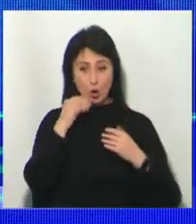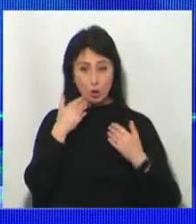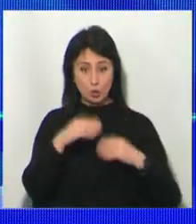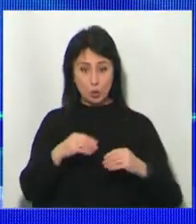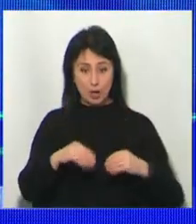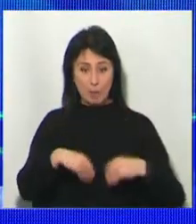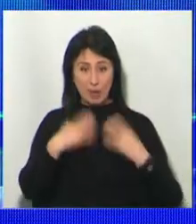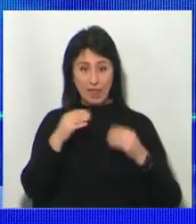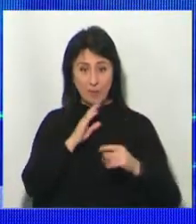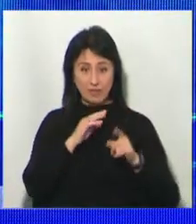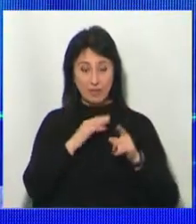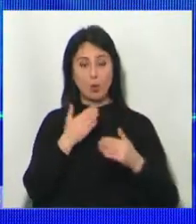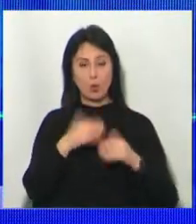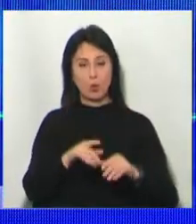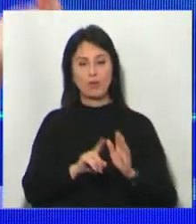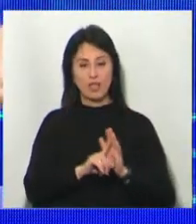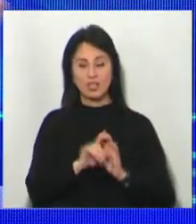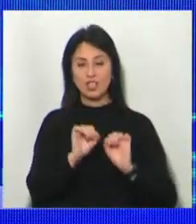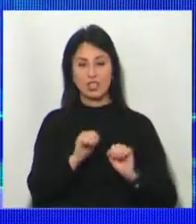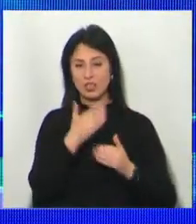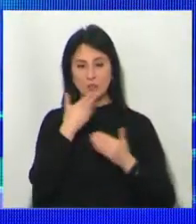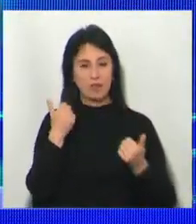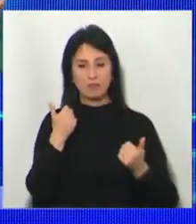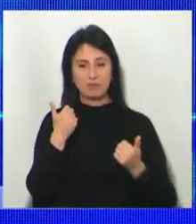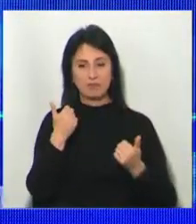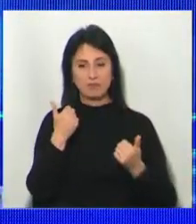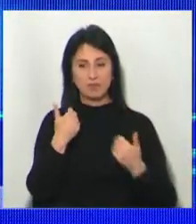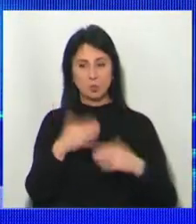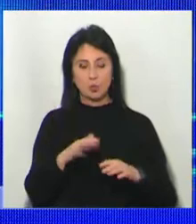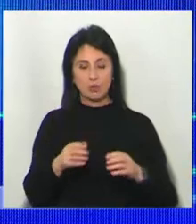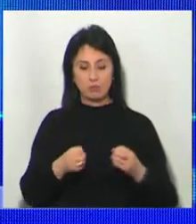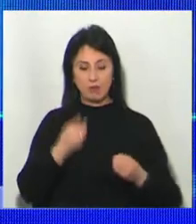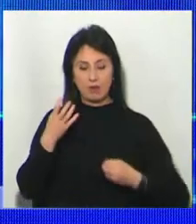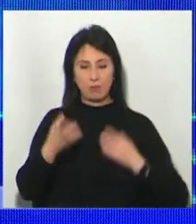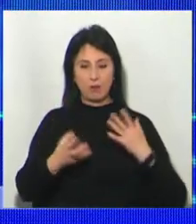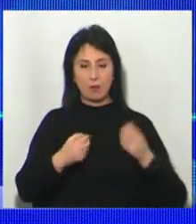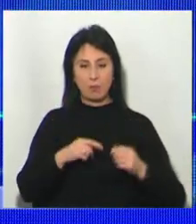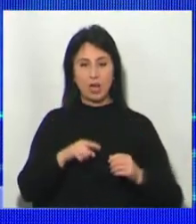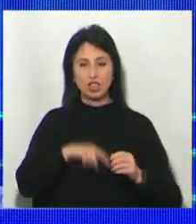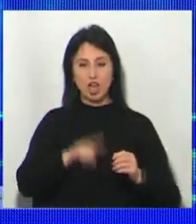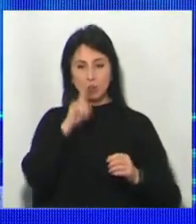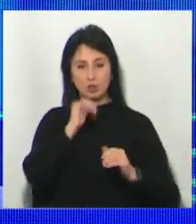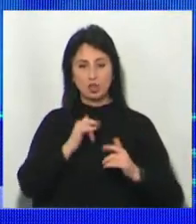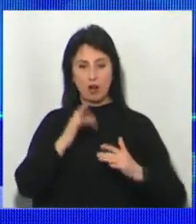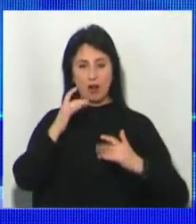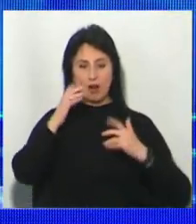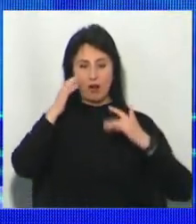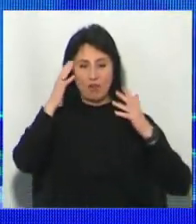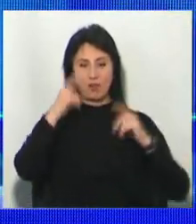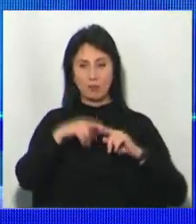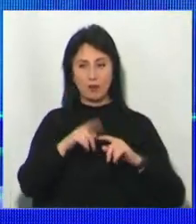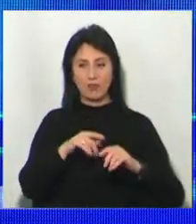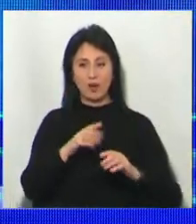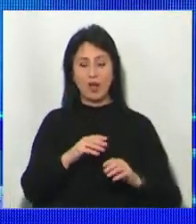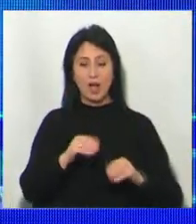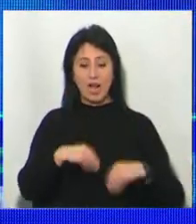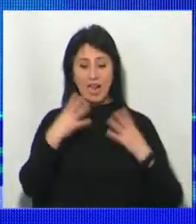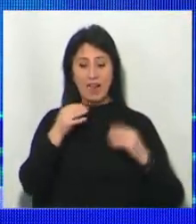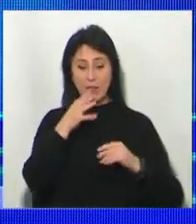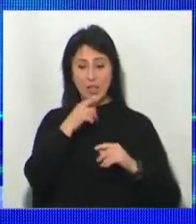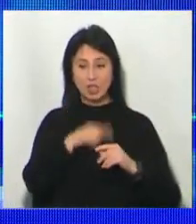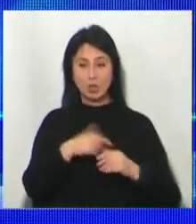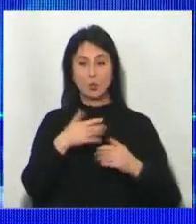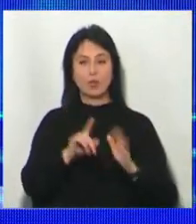ესტროგენების რაოდენობა მკვეთრად ეცემა, აი სწორედ მაშინ ხდება ეს აყვავება ამ შარჯავას რაოდენობისას სისხლში და აი მენოპაუზის მერე